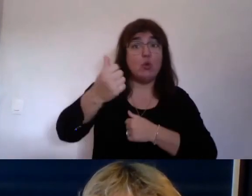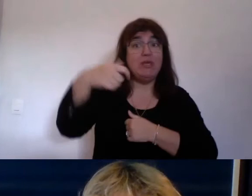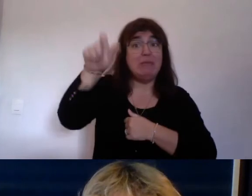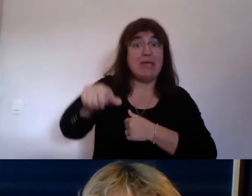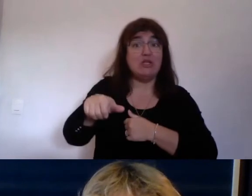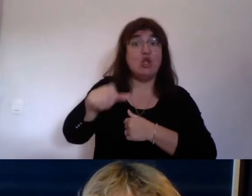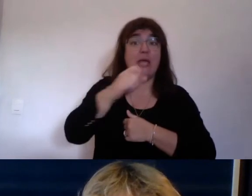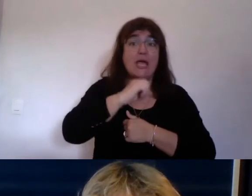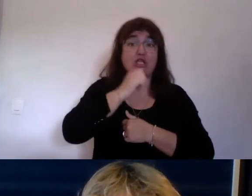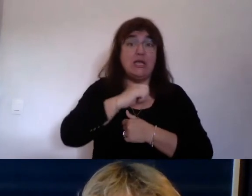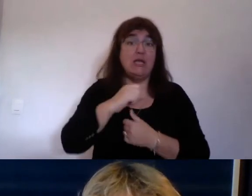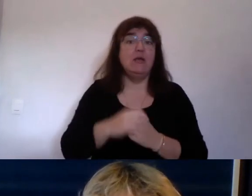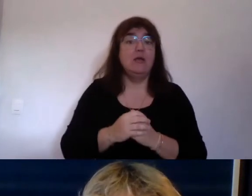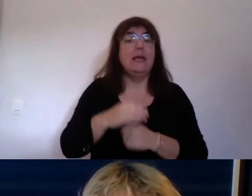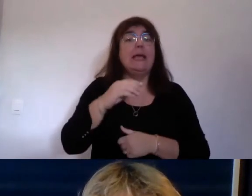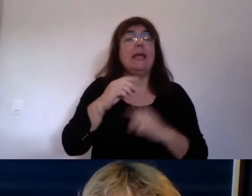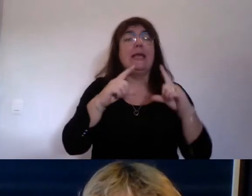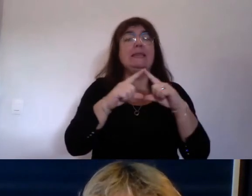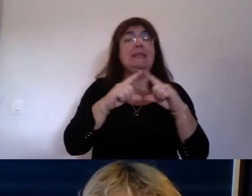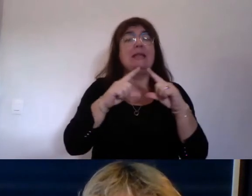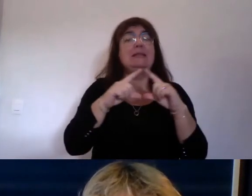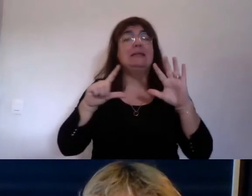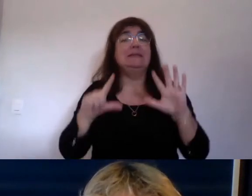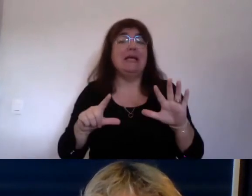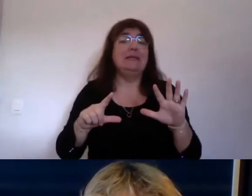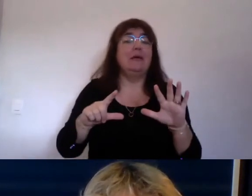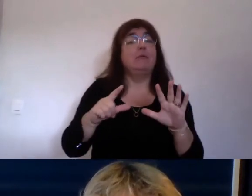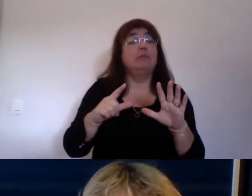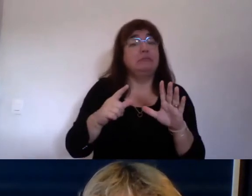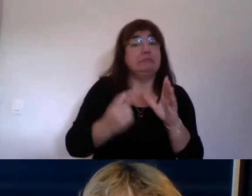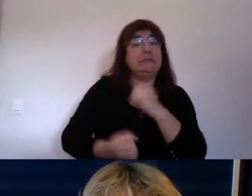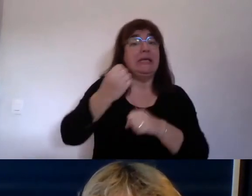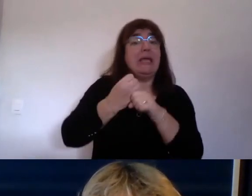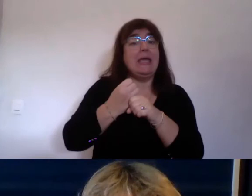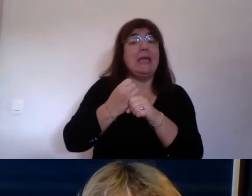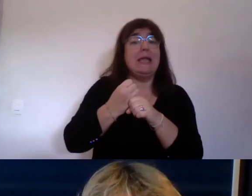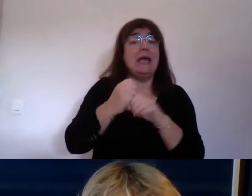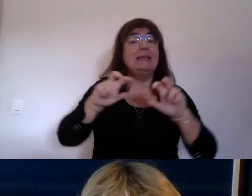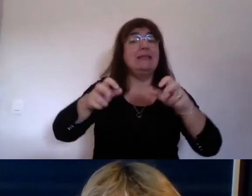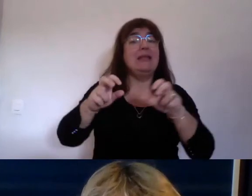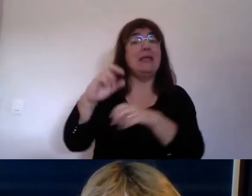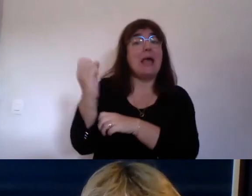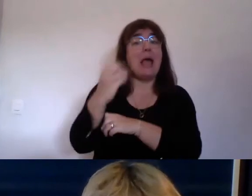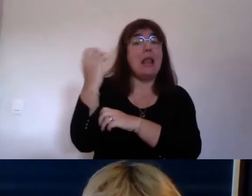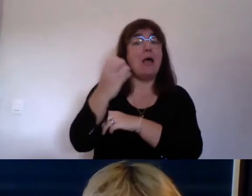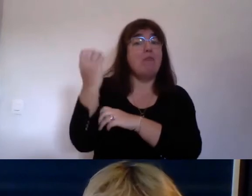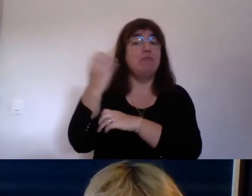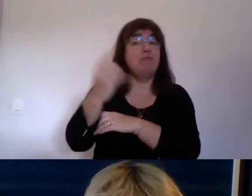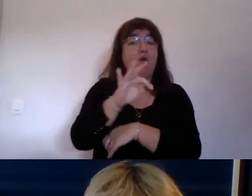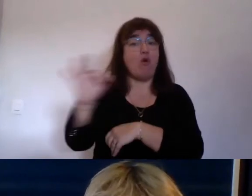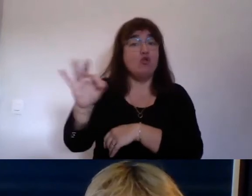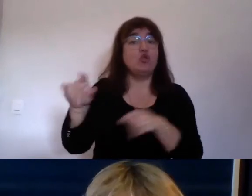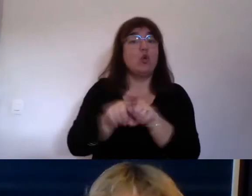âgées. Delta 7 a notamment été à l'origine de la téléalarme en France et aussi Delta 7 a mis en œuvre les premiers centres d'accueil de jour en